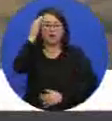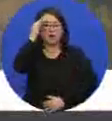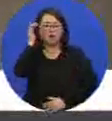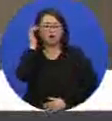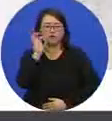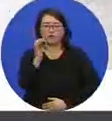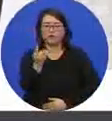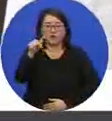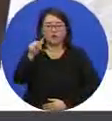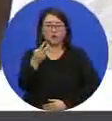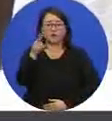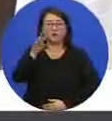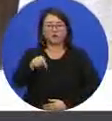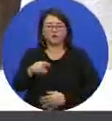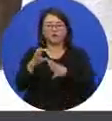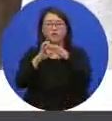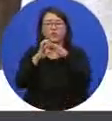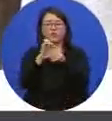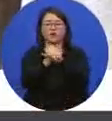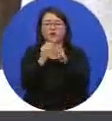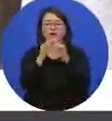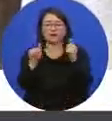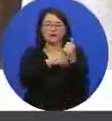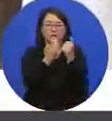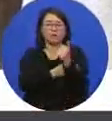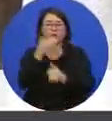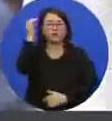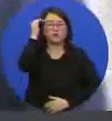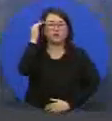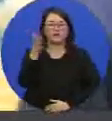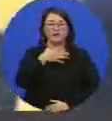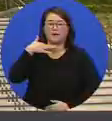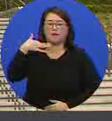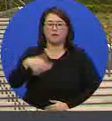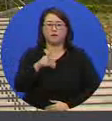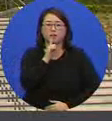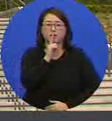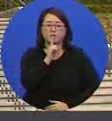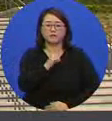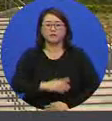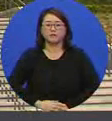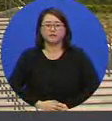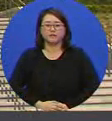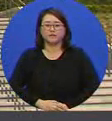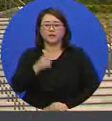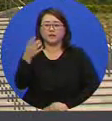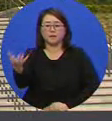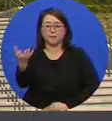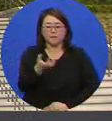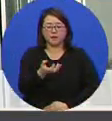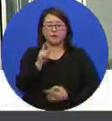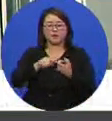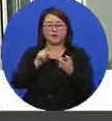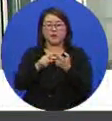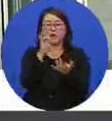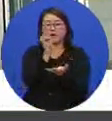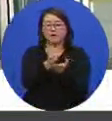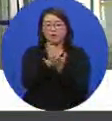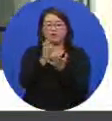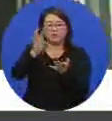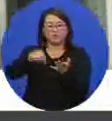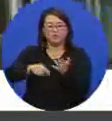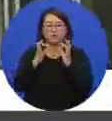통해 인권침해 의혹을 모두 부인한 것으로 알려졌습니다. 전 씨 이감에 대해 법무부는